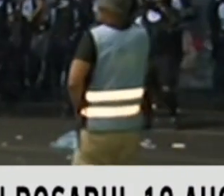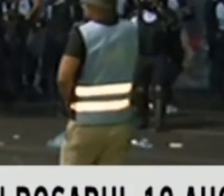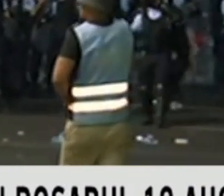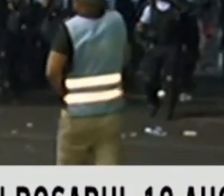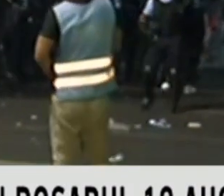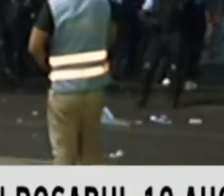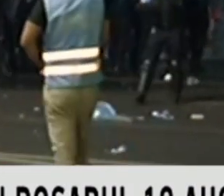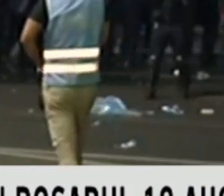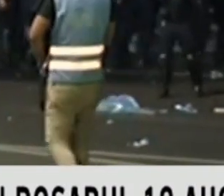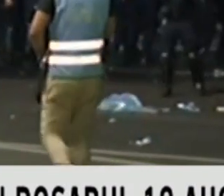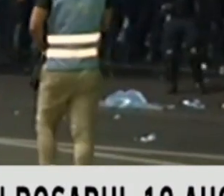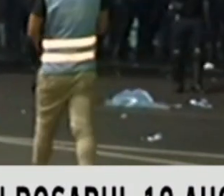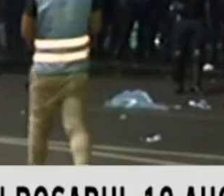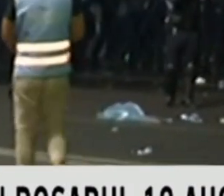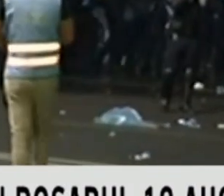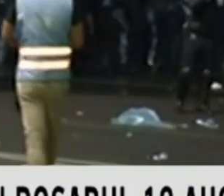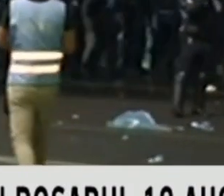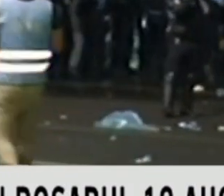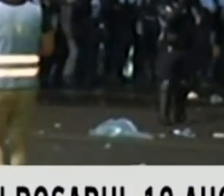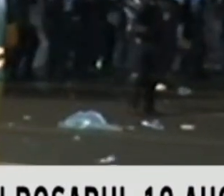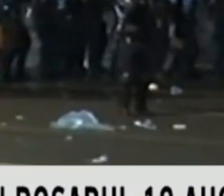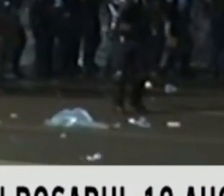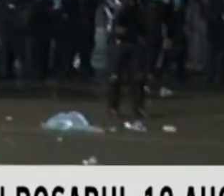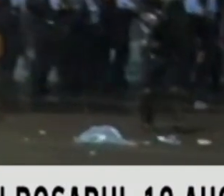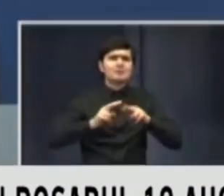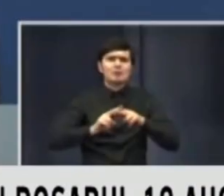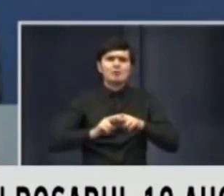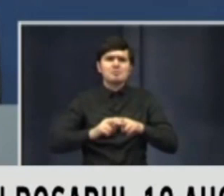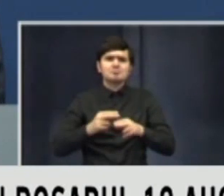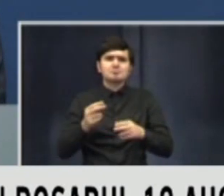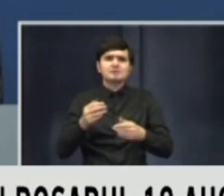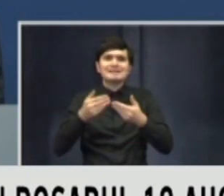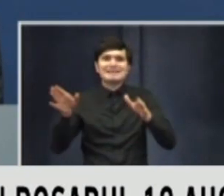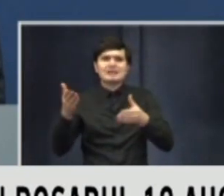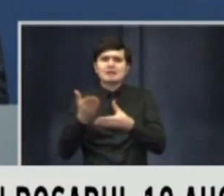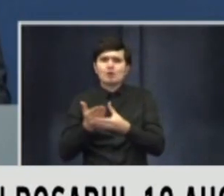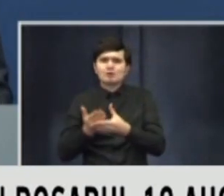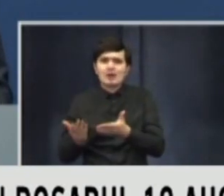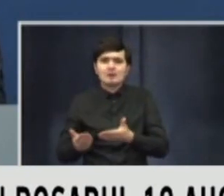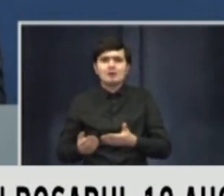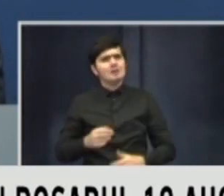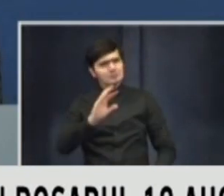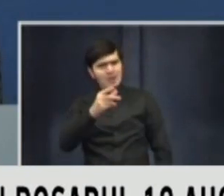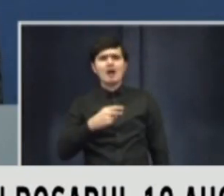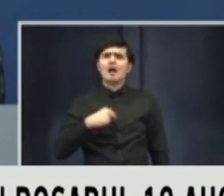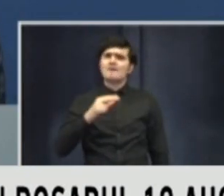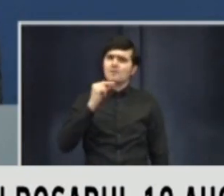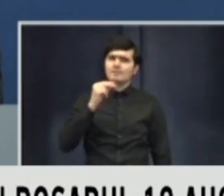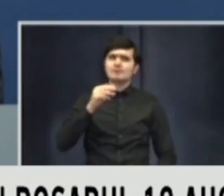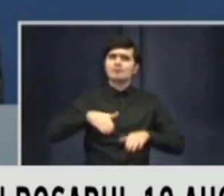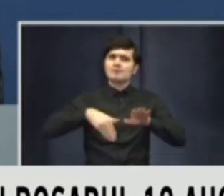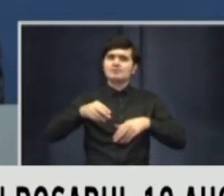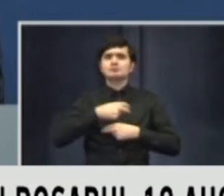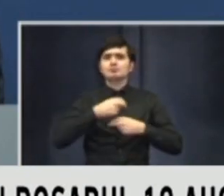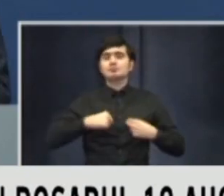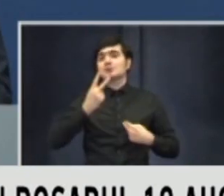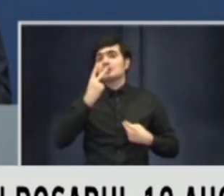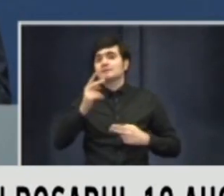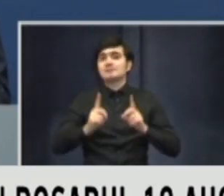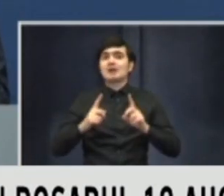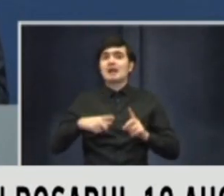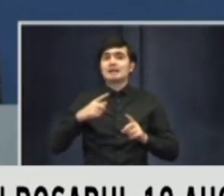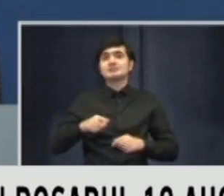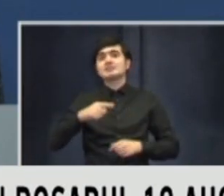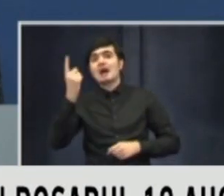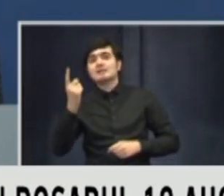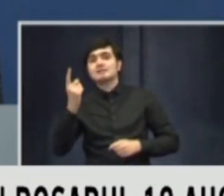va încerca să găsească o soluție pentru a ataca decizia instanței. Stat de vorbă cu ministrul Justiției, va vedea dacă mai există alte căi de atac, dacă se